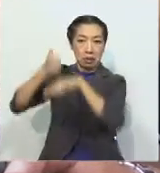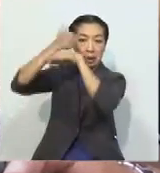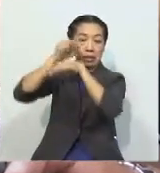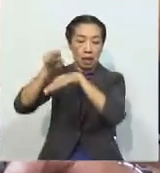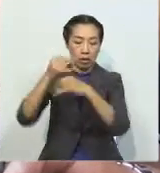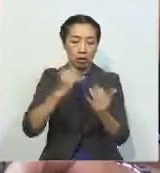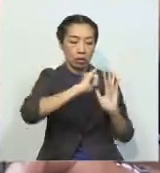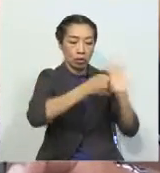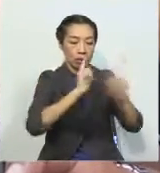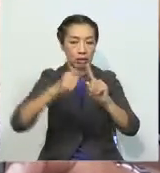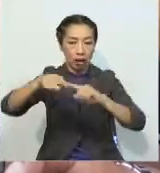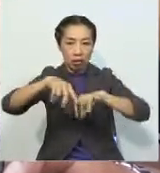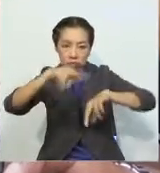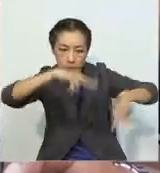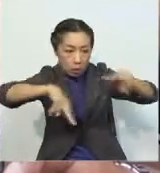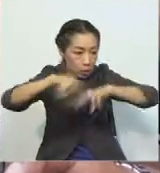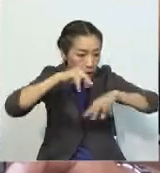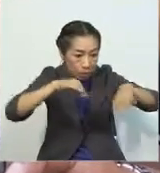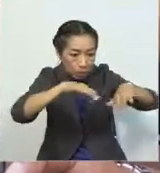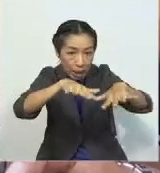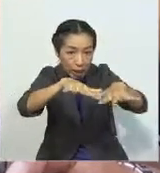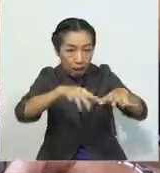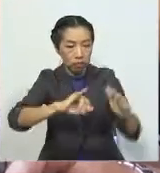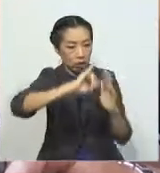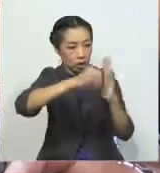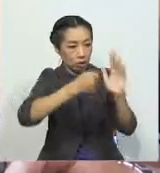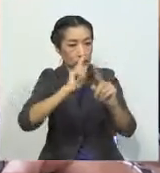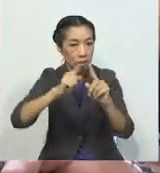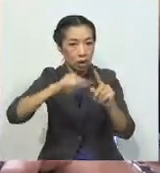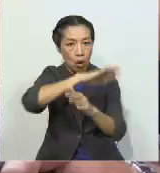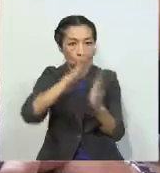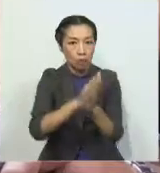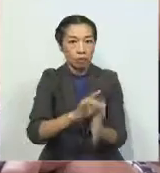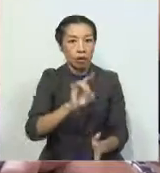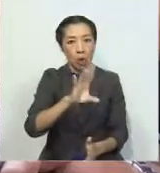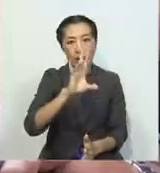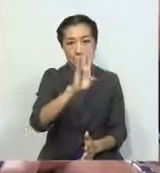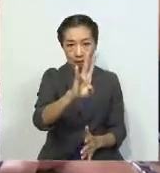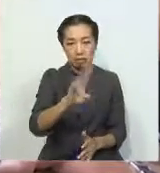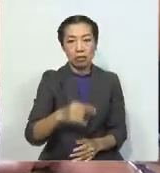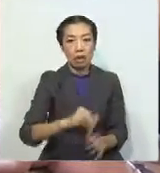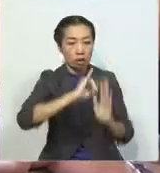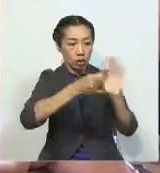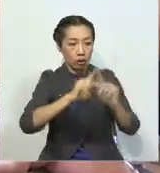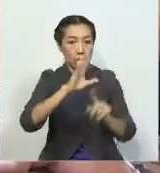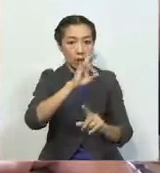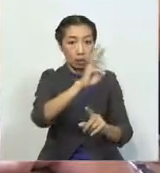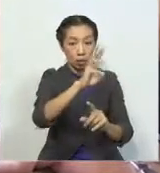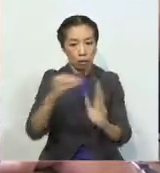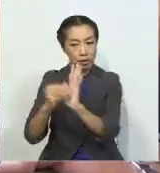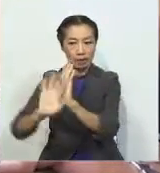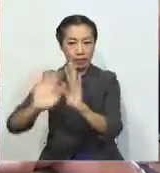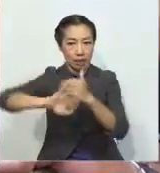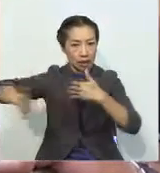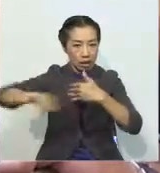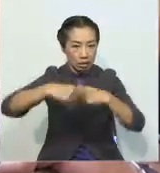หวัดได้เตรียมการสำรวจแหล่งน้ำทั้ง107แหล่งใน76จังหวัดนะครับไม่รวมกรุงเทพมห